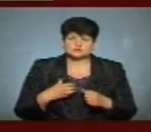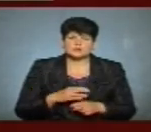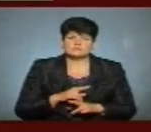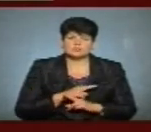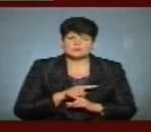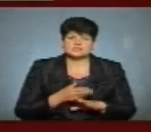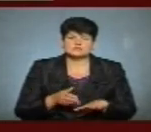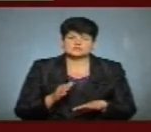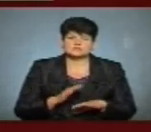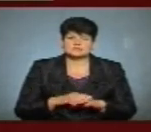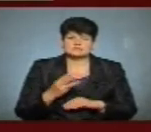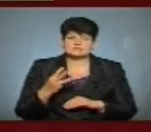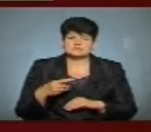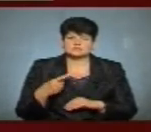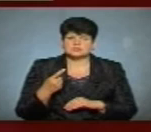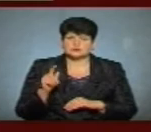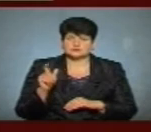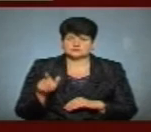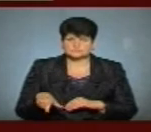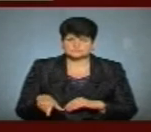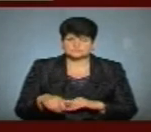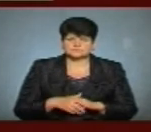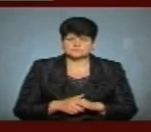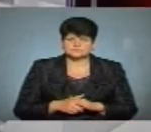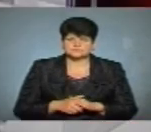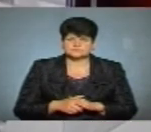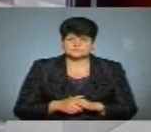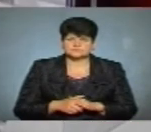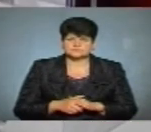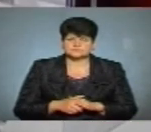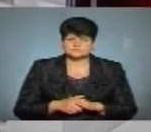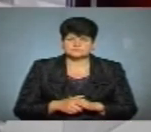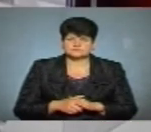через ускладнення 31 особа, каже Володимир Паничев.